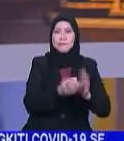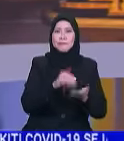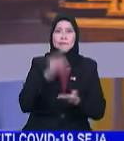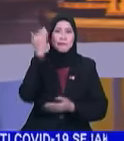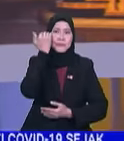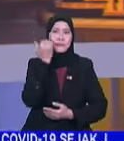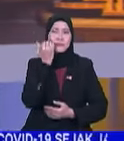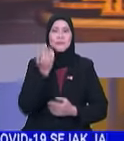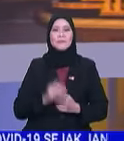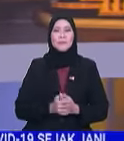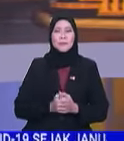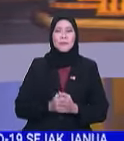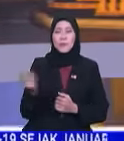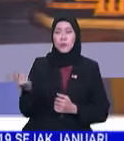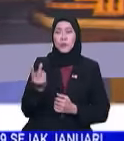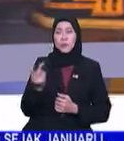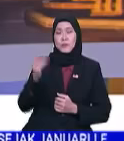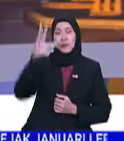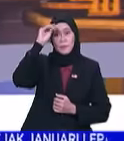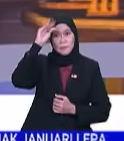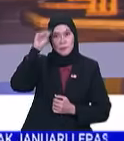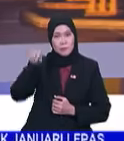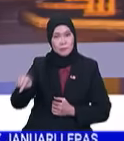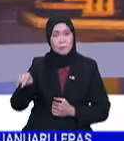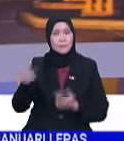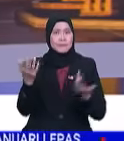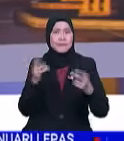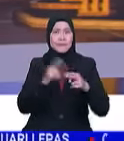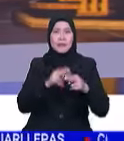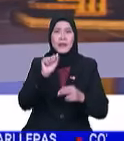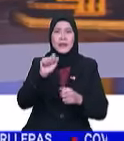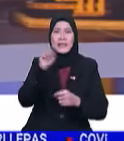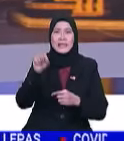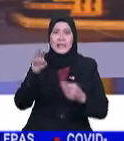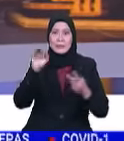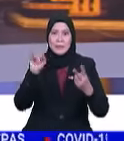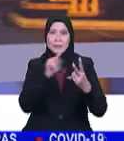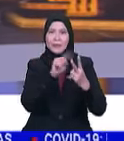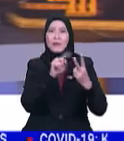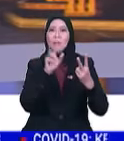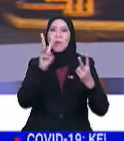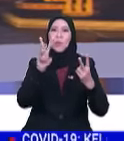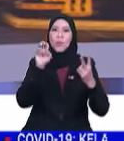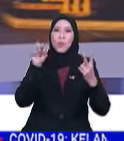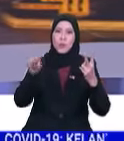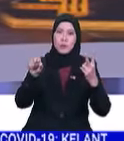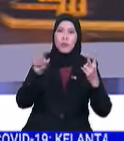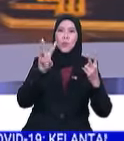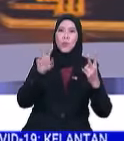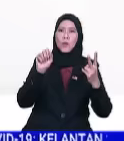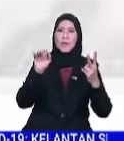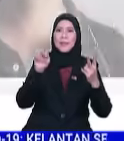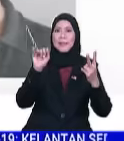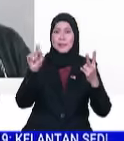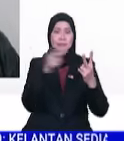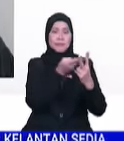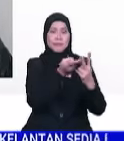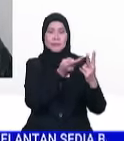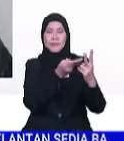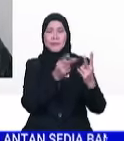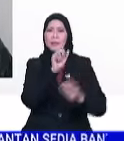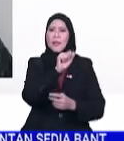Menerusi satu kenyataan, kedua-dua lelaki terbabit dikenali sebagai Azmi Sani dan Wong Wai Kit. Kenyataan itu